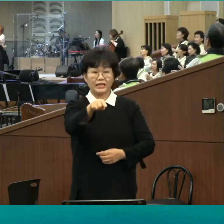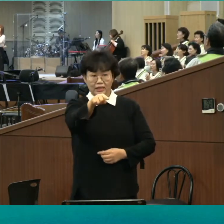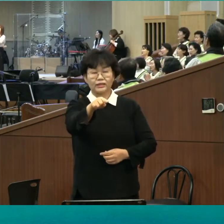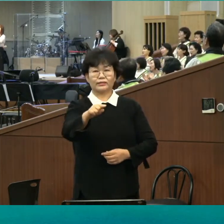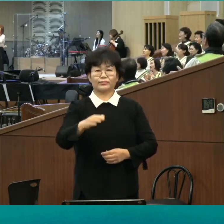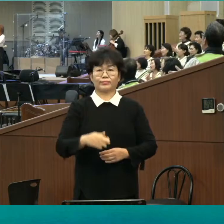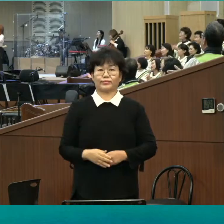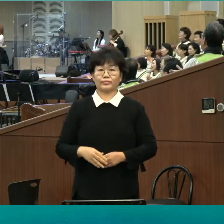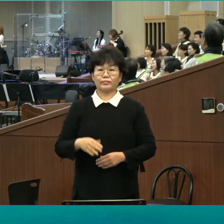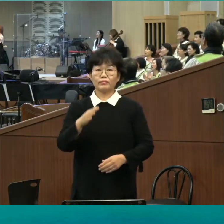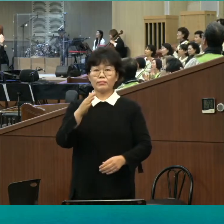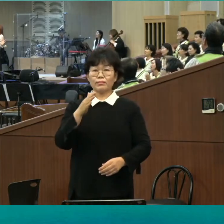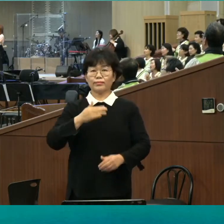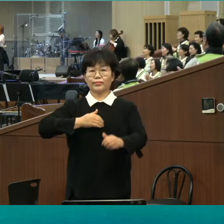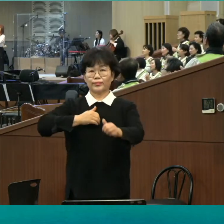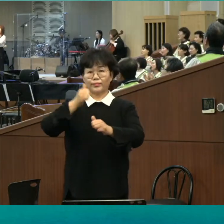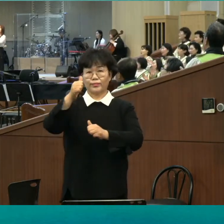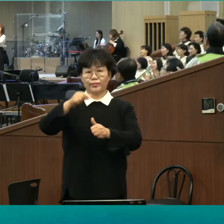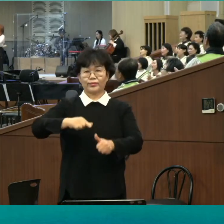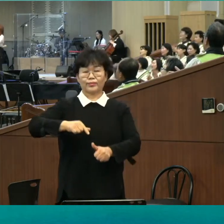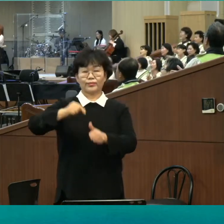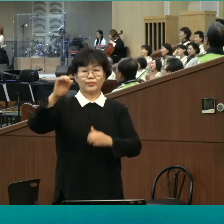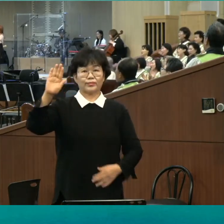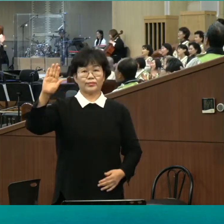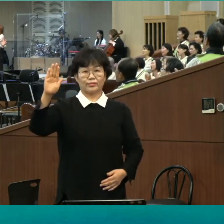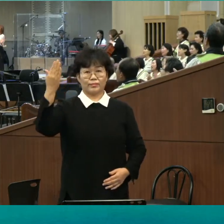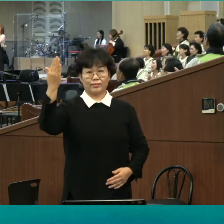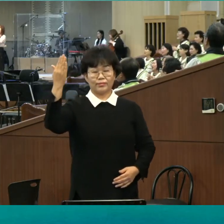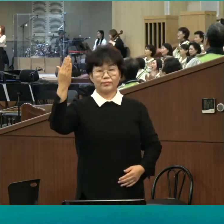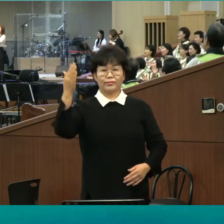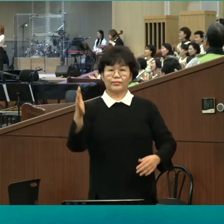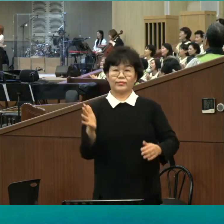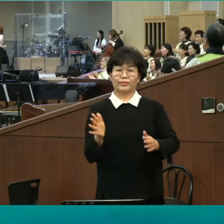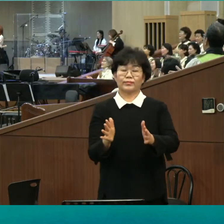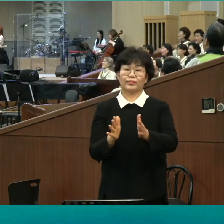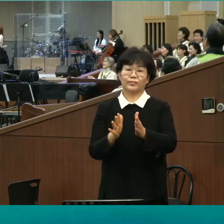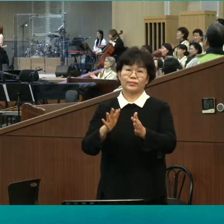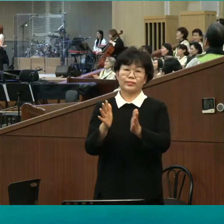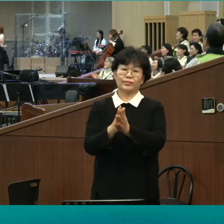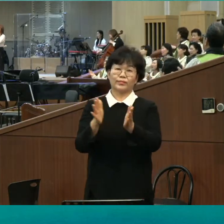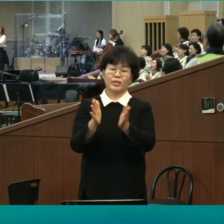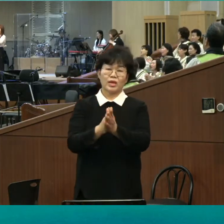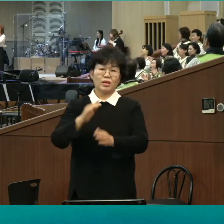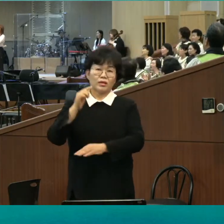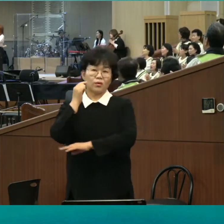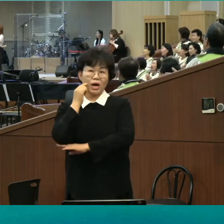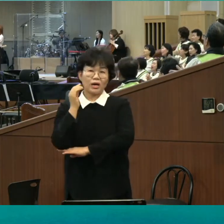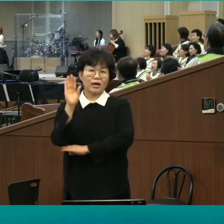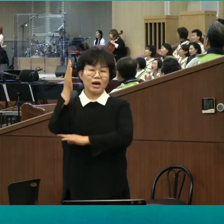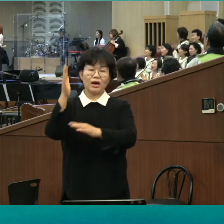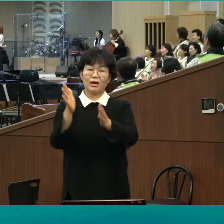주네 구원이 되시네. 영광